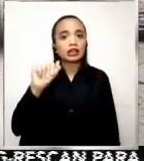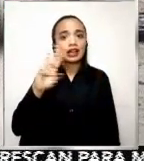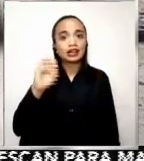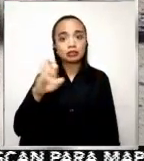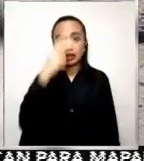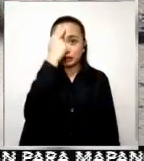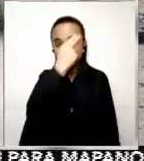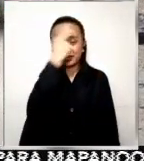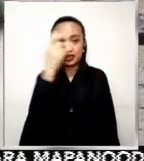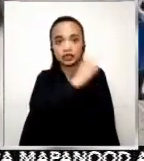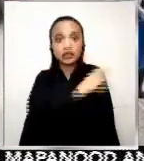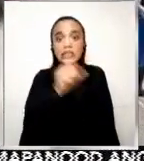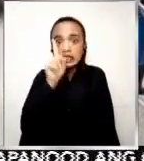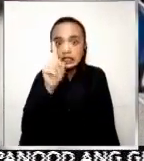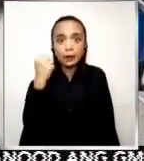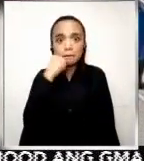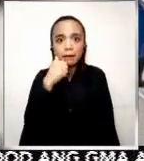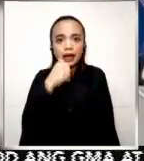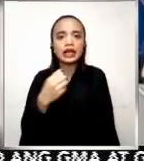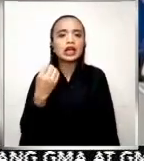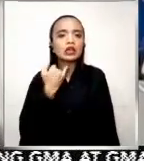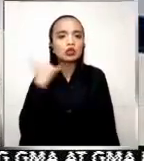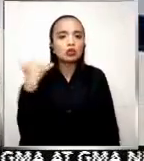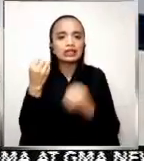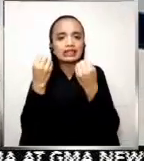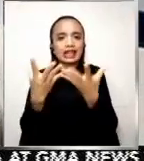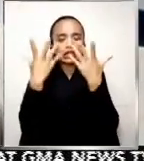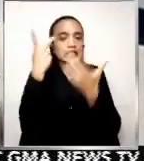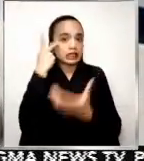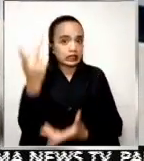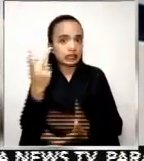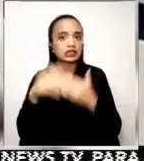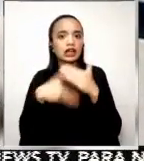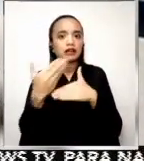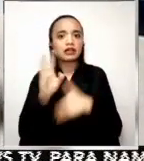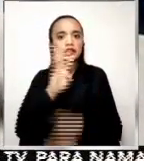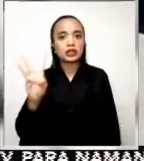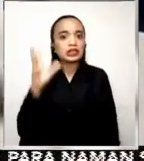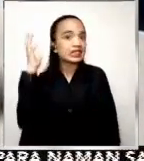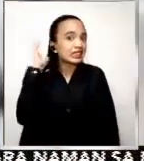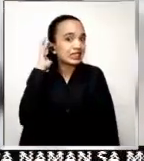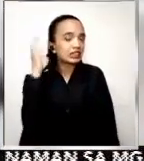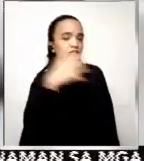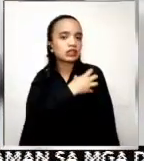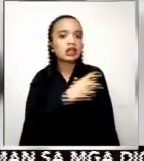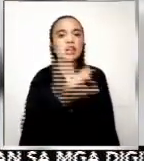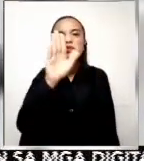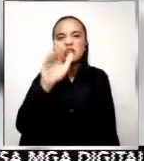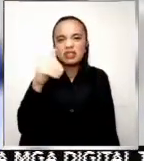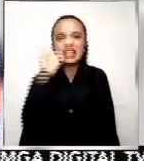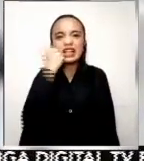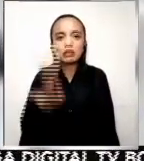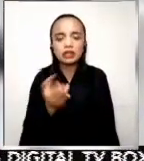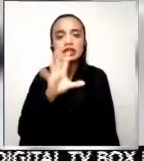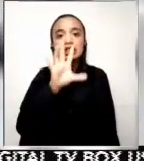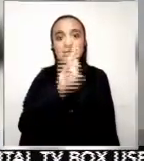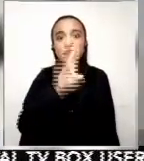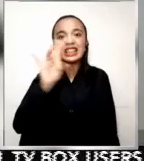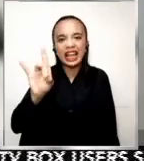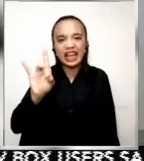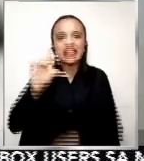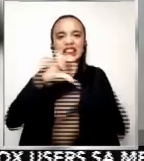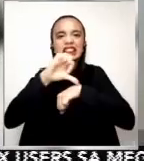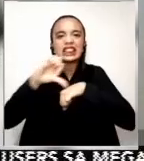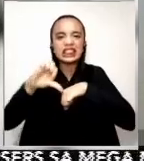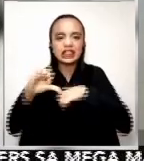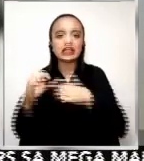naman ang may gawa. Ayon sa AFP Western Mindanao Command, 15 ang patay, 78 ang sugatan sa pagsabog.